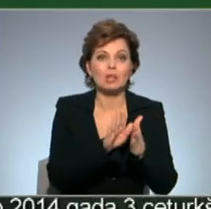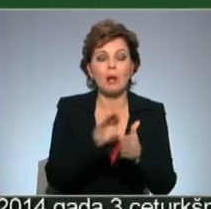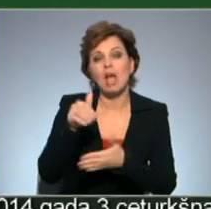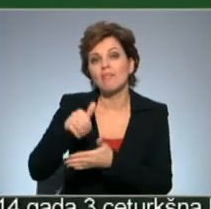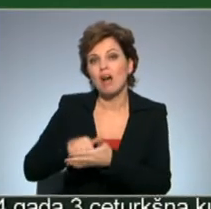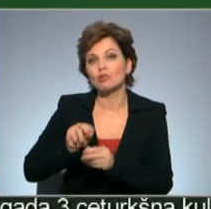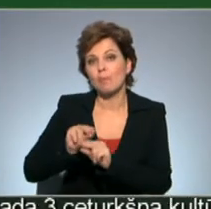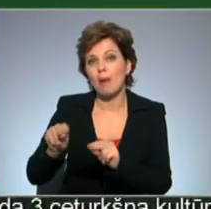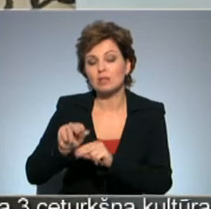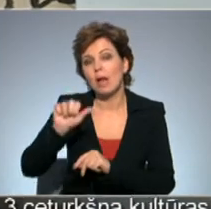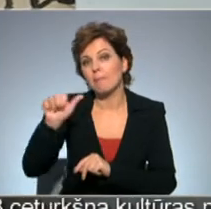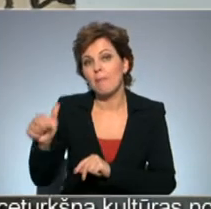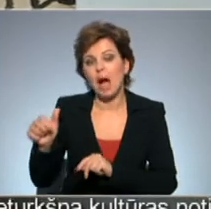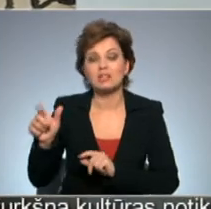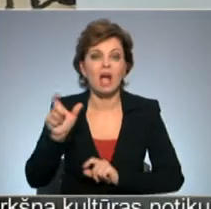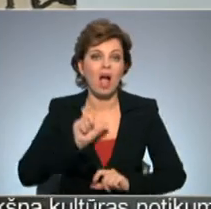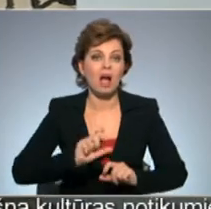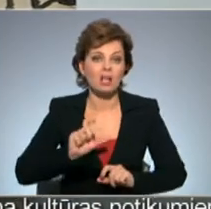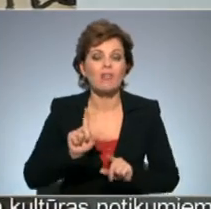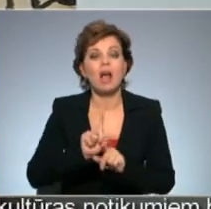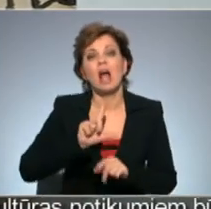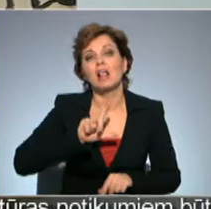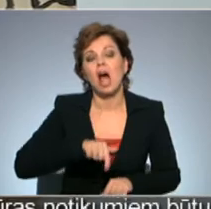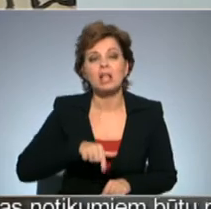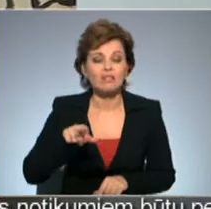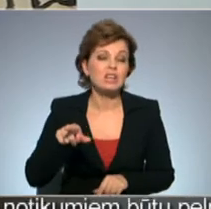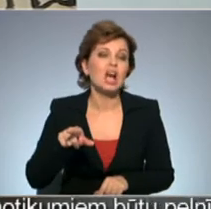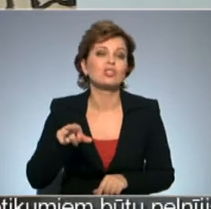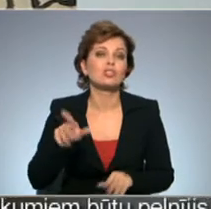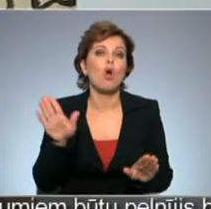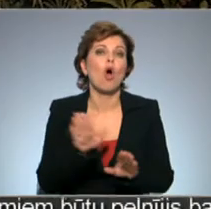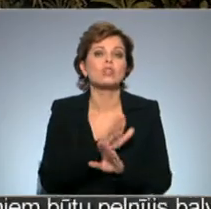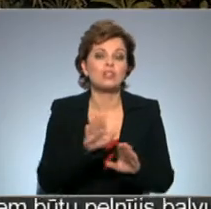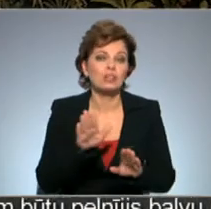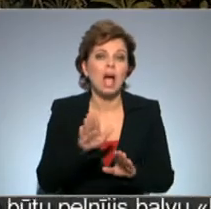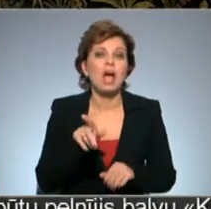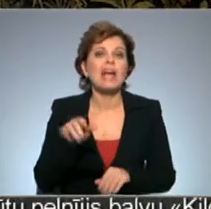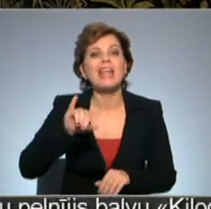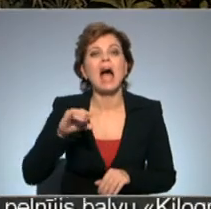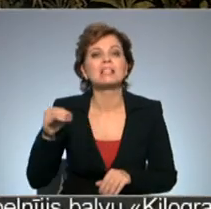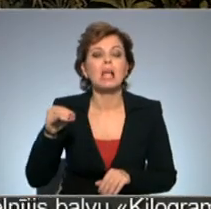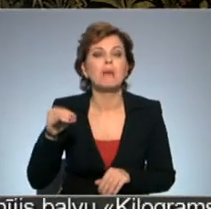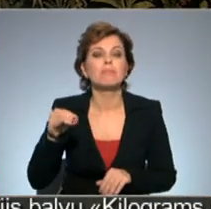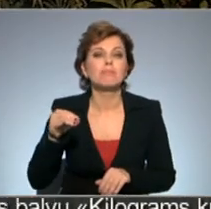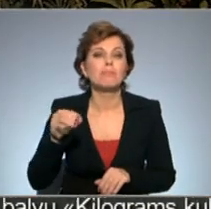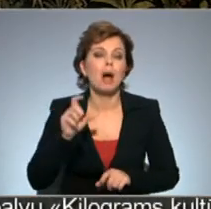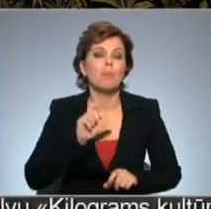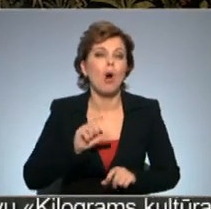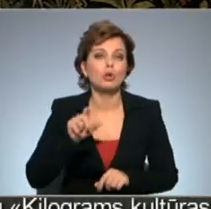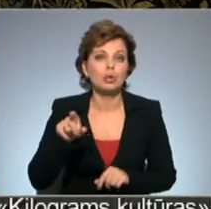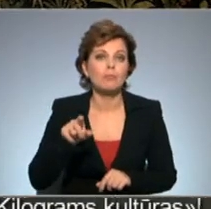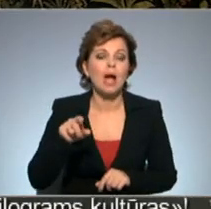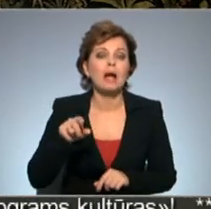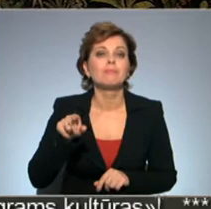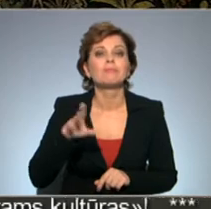arī Mākslas akadēmijā un kādreizējā Latvijas konservatorijā, tagad Jāzepa Vītola Latvijas mūzikas akadēmijā. Mani arī daži sauc par dendiju, jo